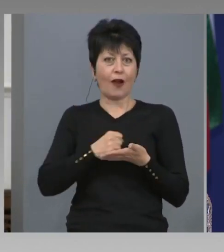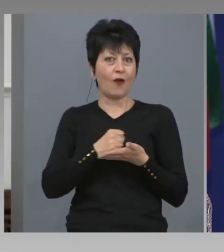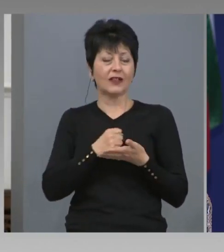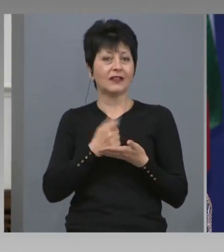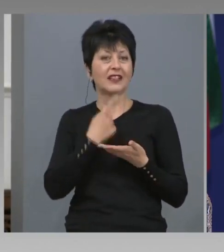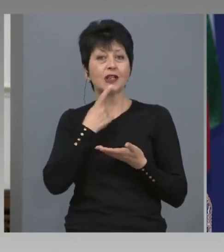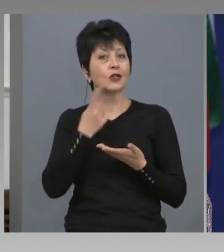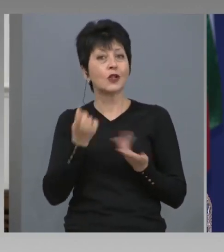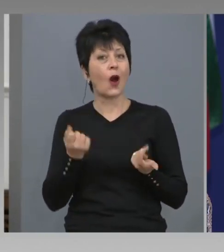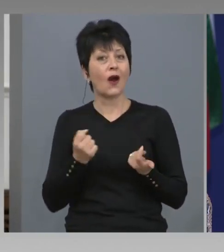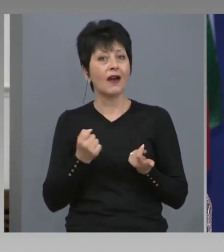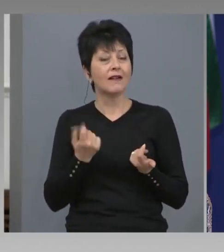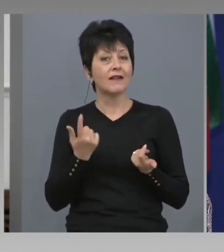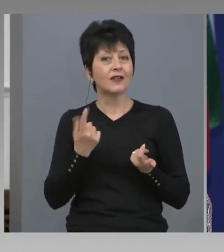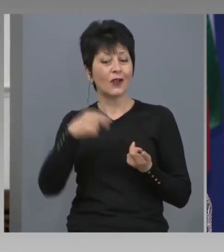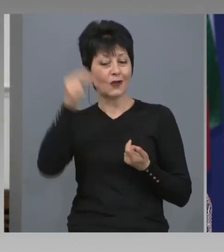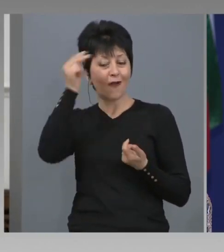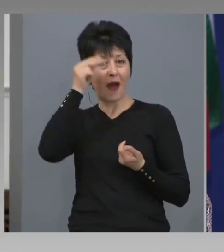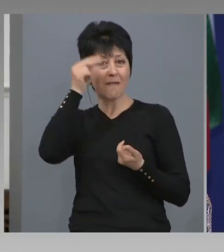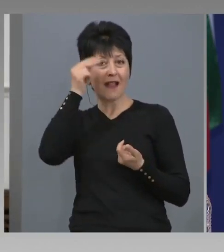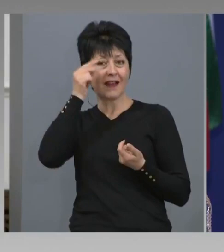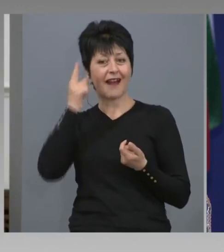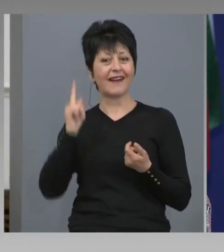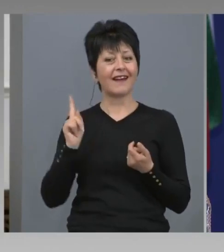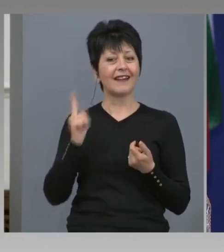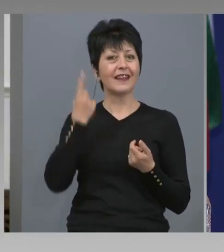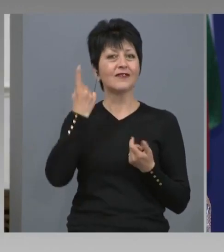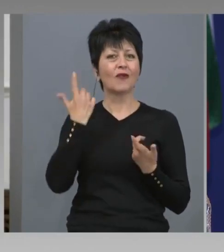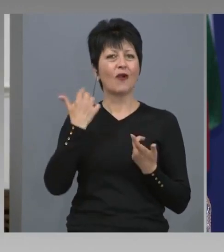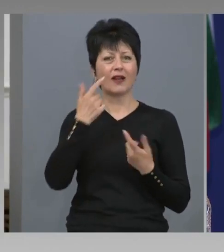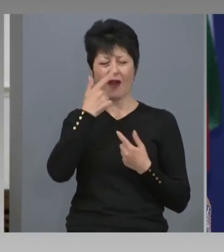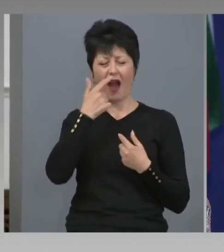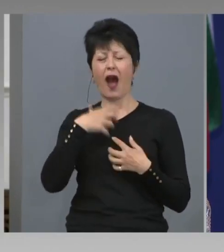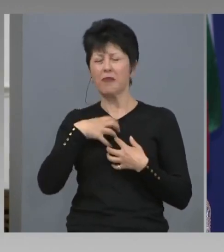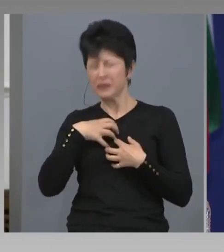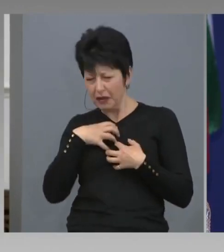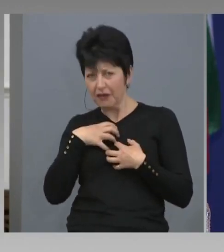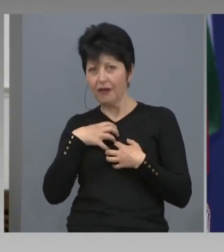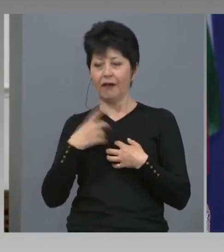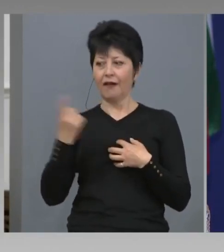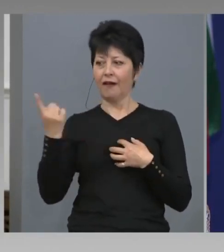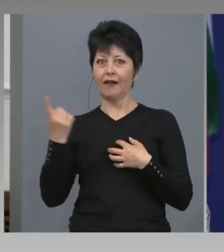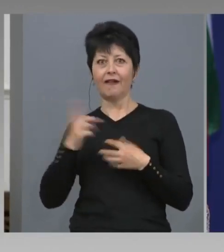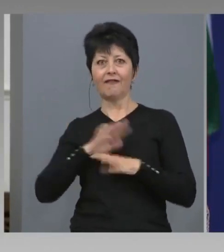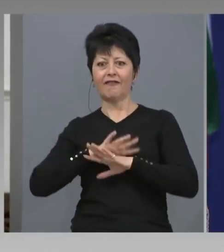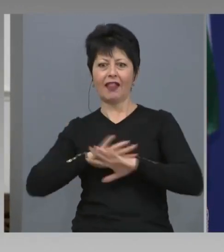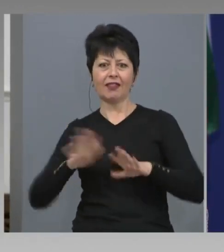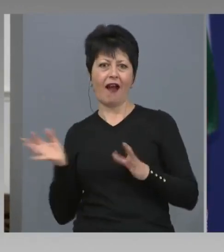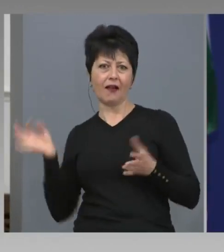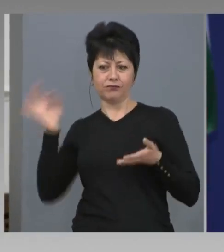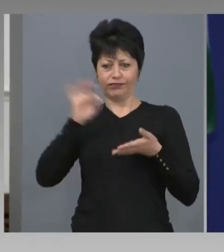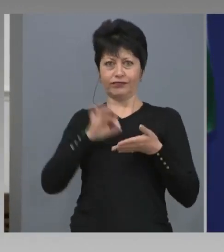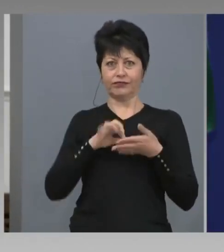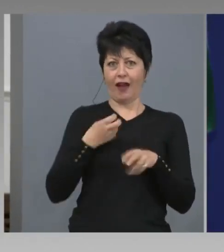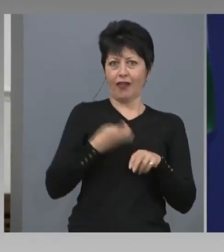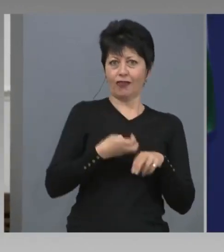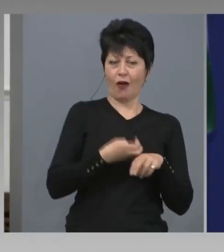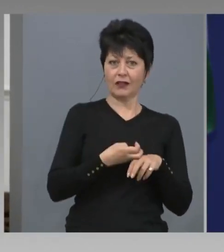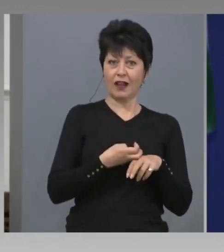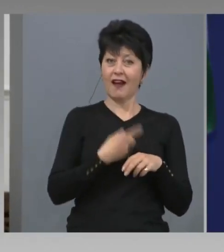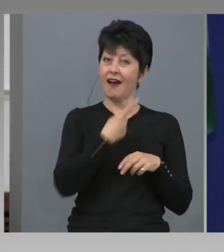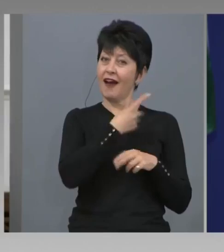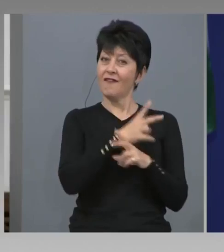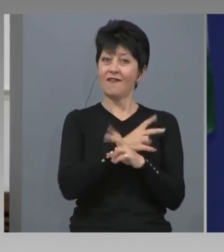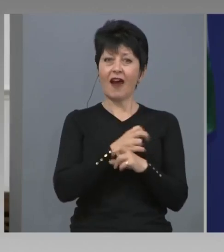че само в България, като кихнеш, веднага идва доктор. Другите държави има по 2 месеца и то в Германия, в Австрия се записваш